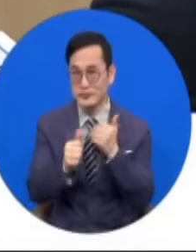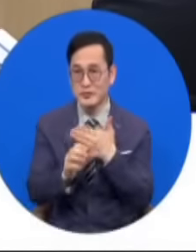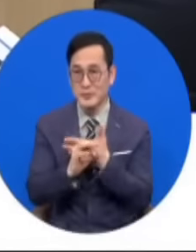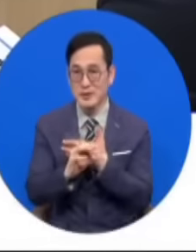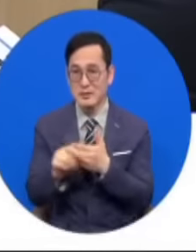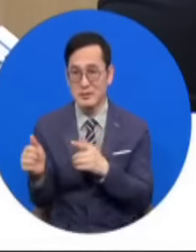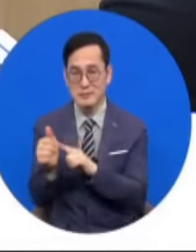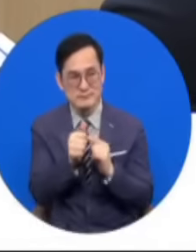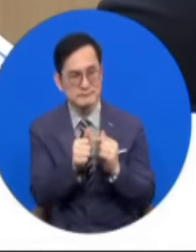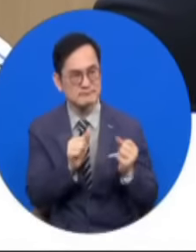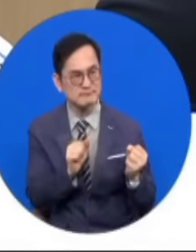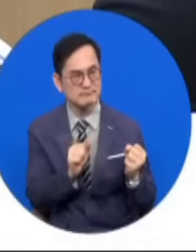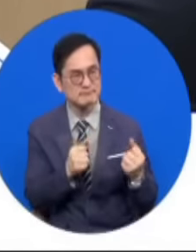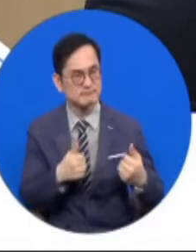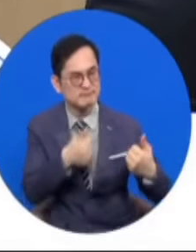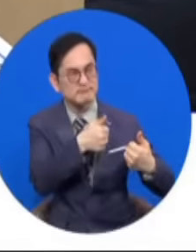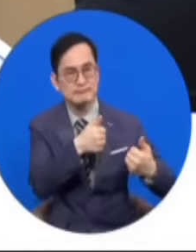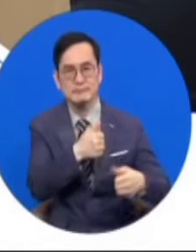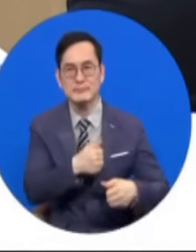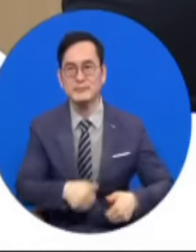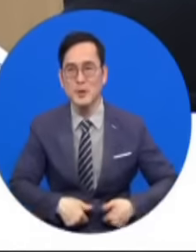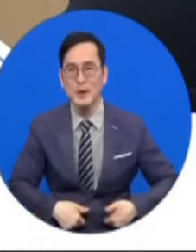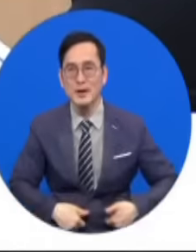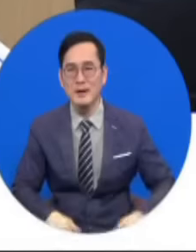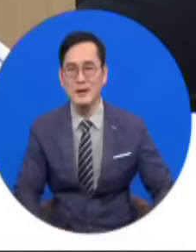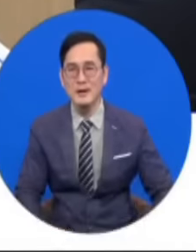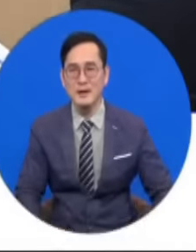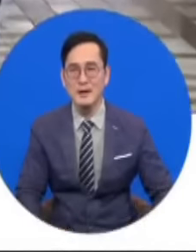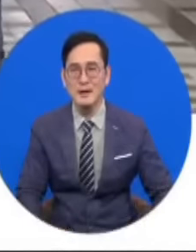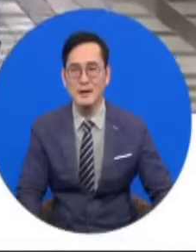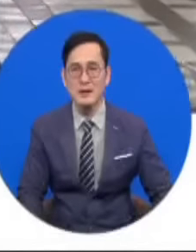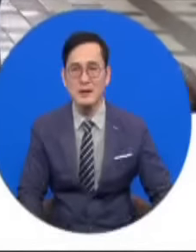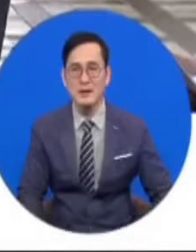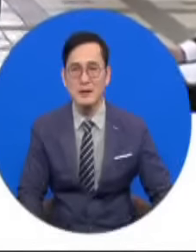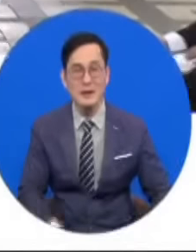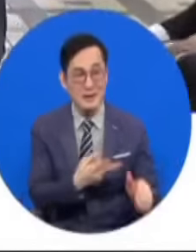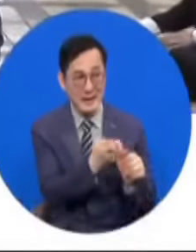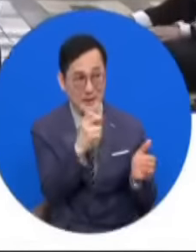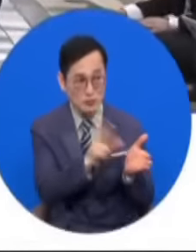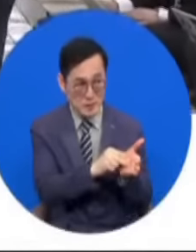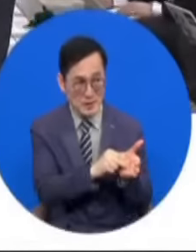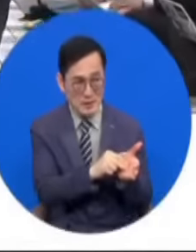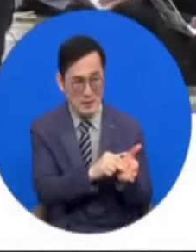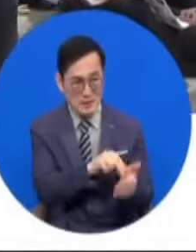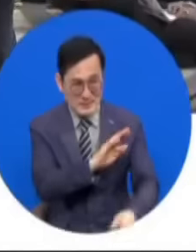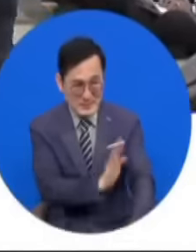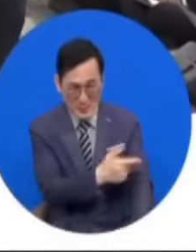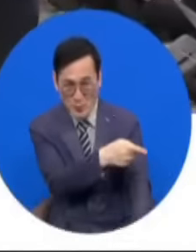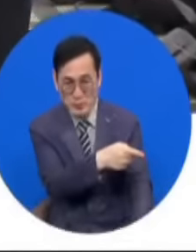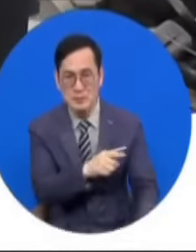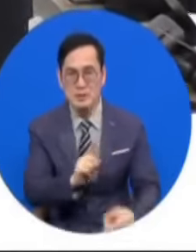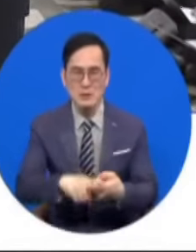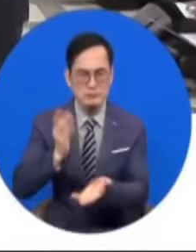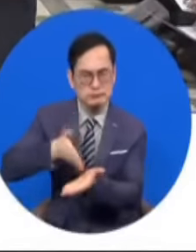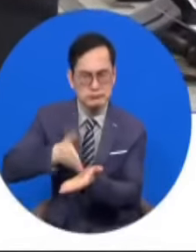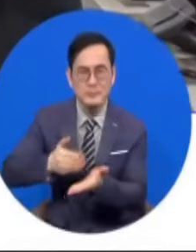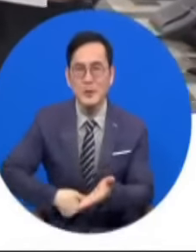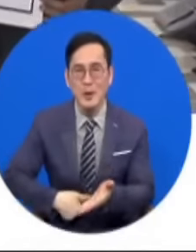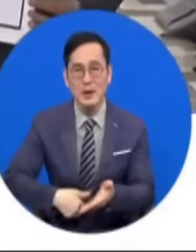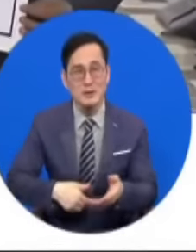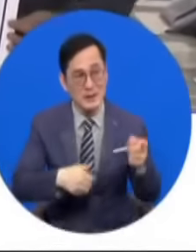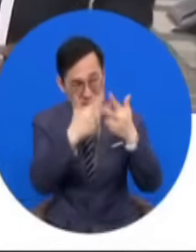맞서야 돼요 저 법사의 조사와 탄핵 소추가 얼마나 잘못된 건지 그리고 이재명이 범죄 혐의가